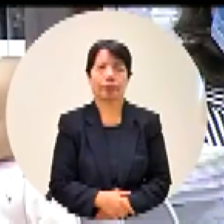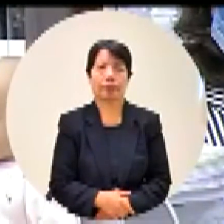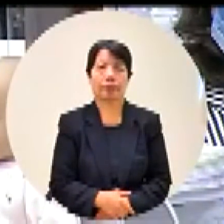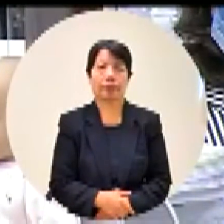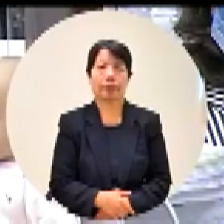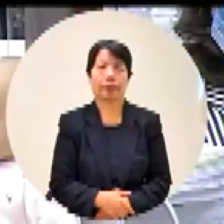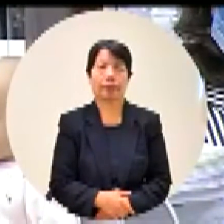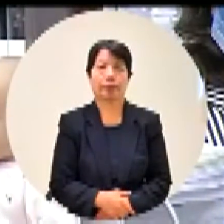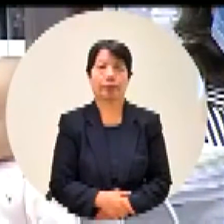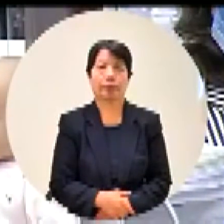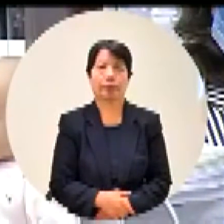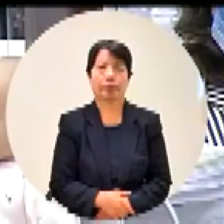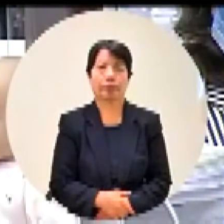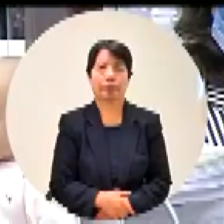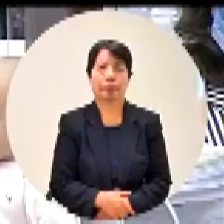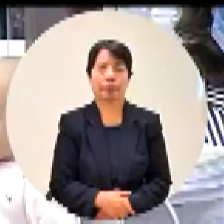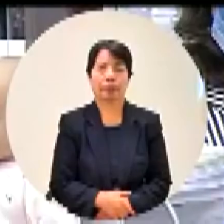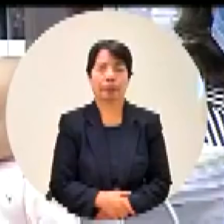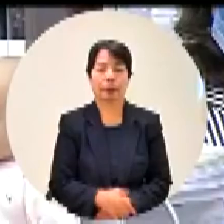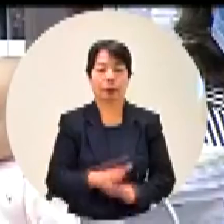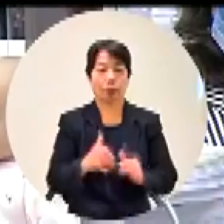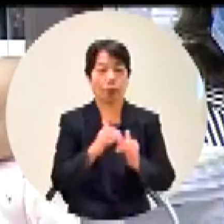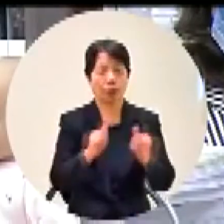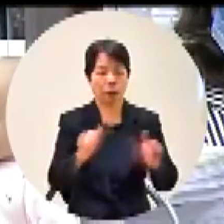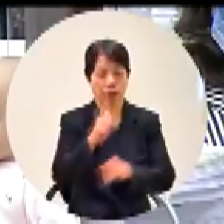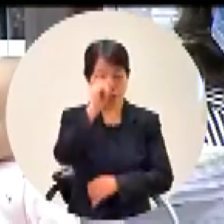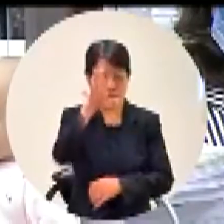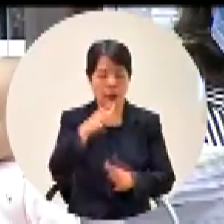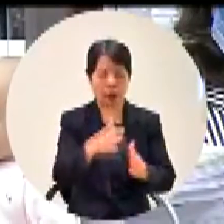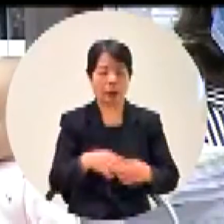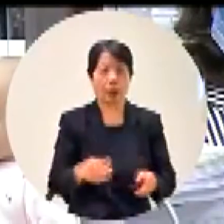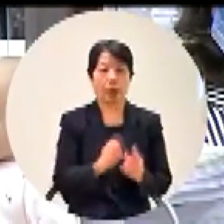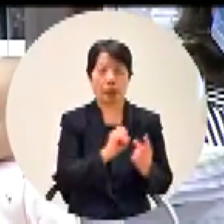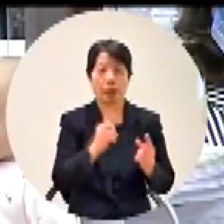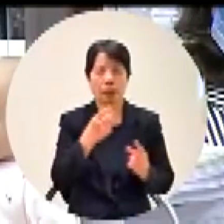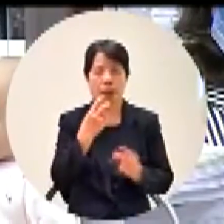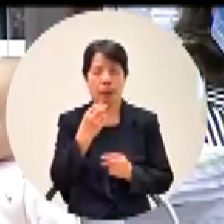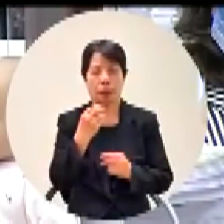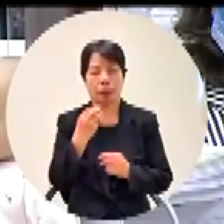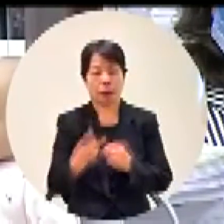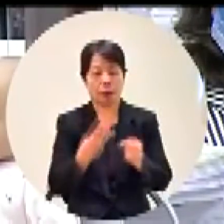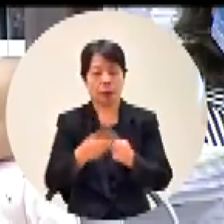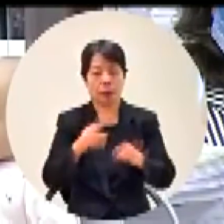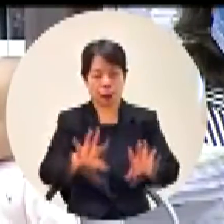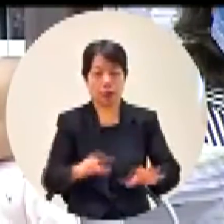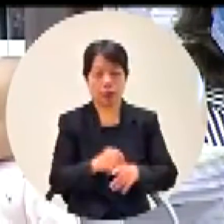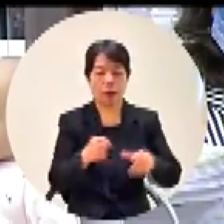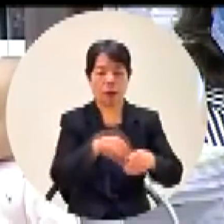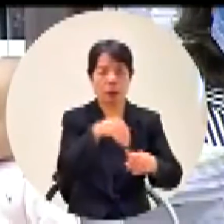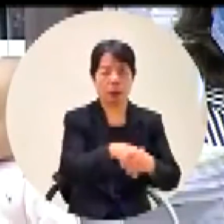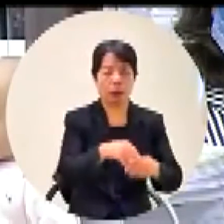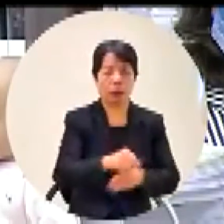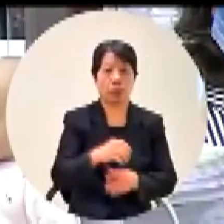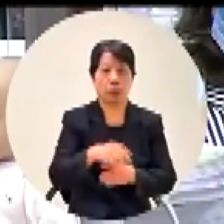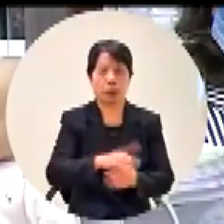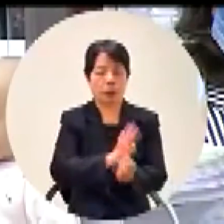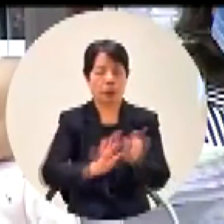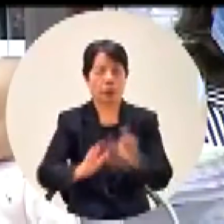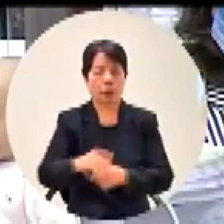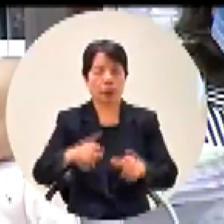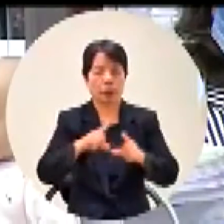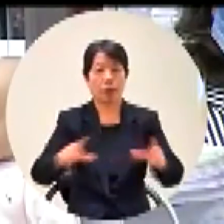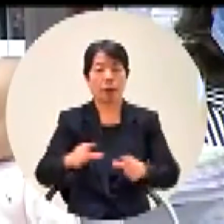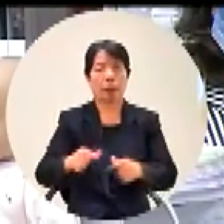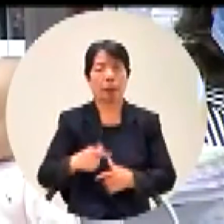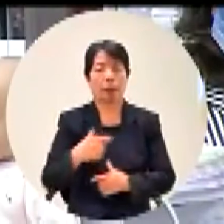国民党从过去2003年在审议公投法的过程里头，一直以所谓的公投绑大选4个字